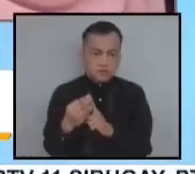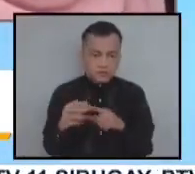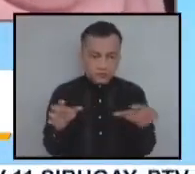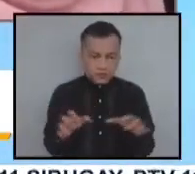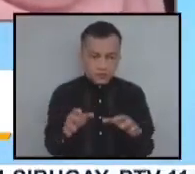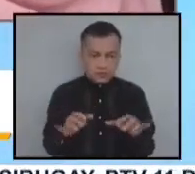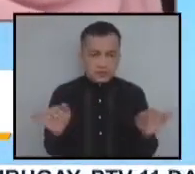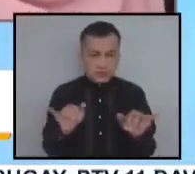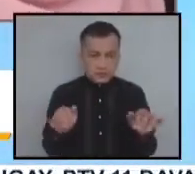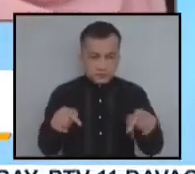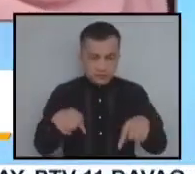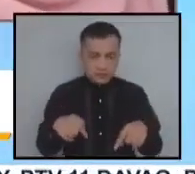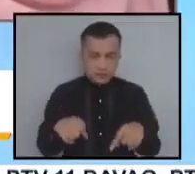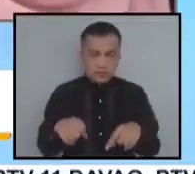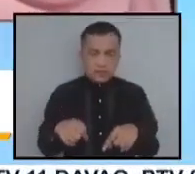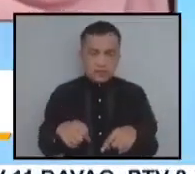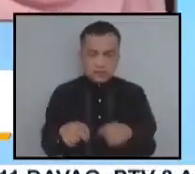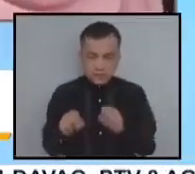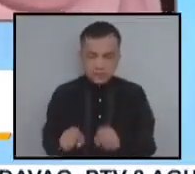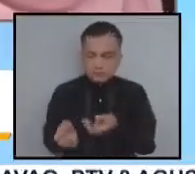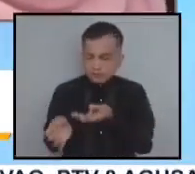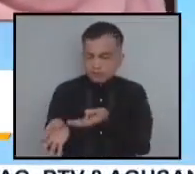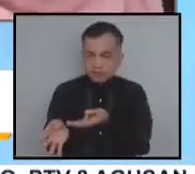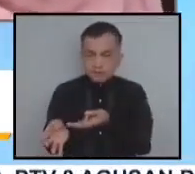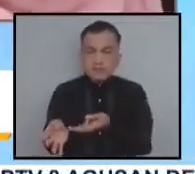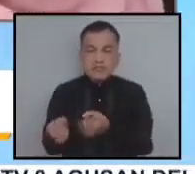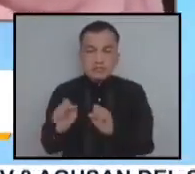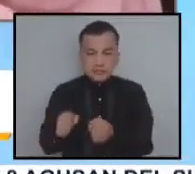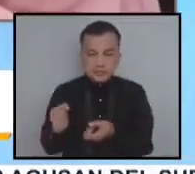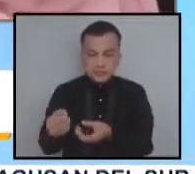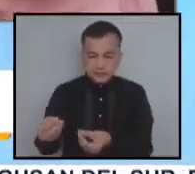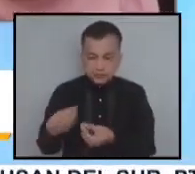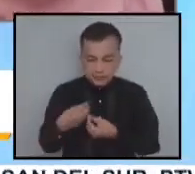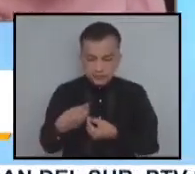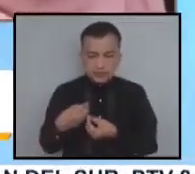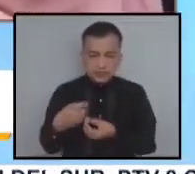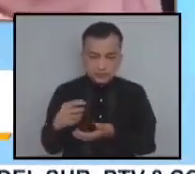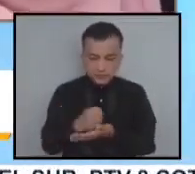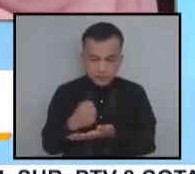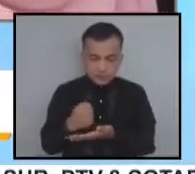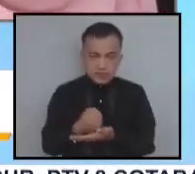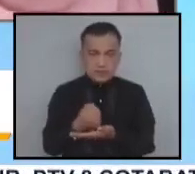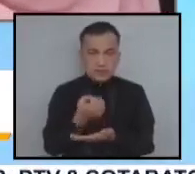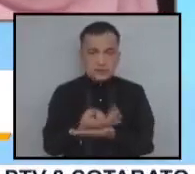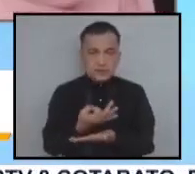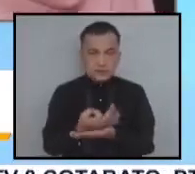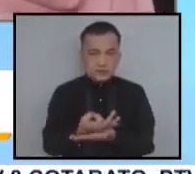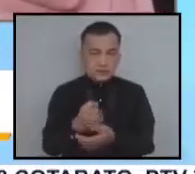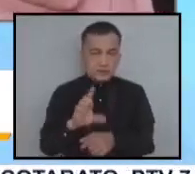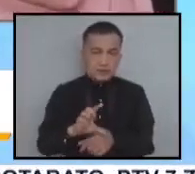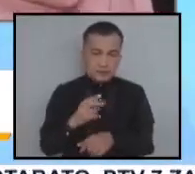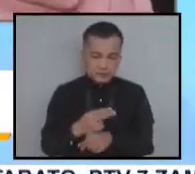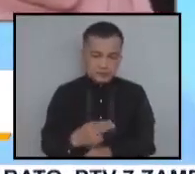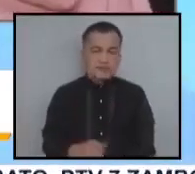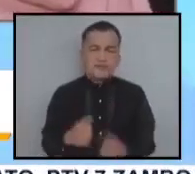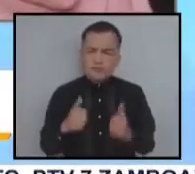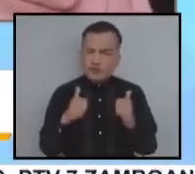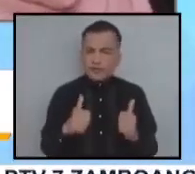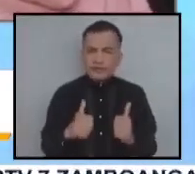gawain ganito ay nakakabuhay po talaga, nakakapagbigay po talaga siya ng sustainable na kabuhayan, hindi lamang po sa